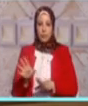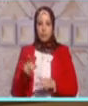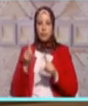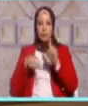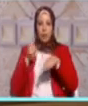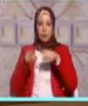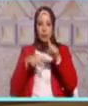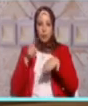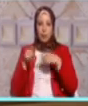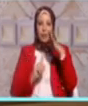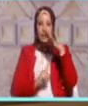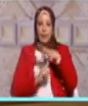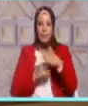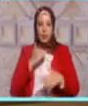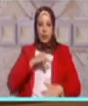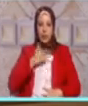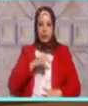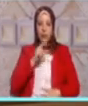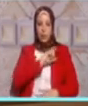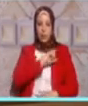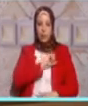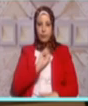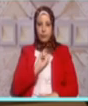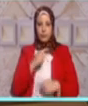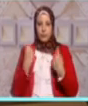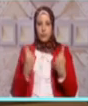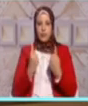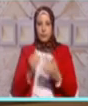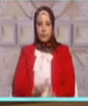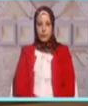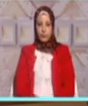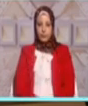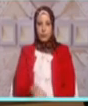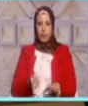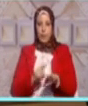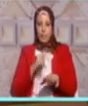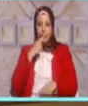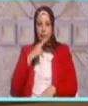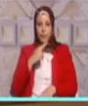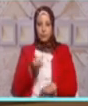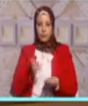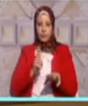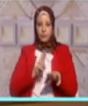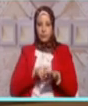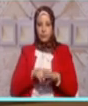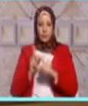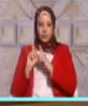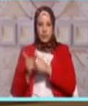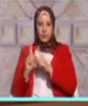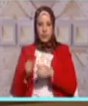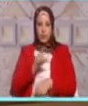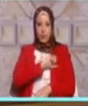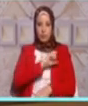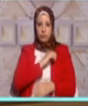يختاروا الجامعات اللي هم عايزينها. تحدث أيضا قائلا إن احنا نتركهم الحقيقة